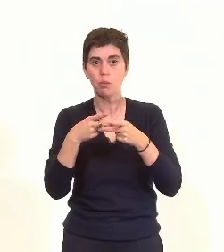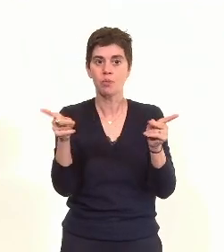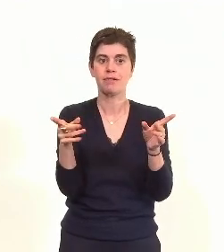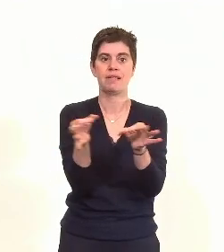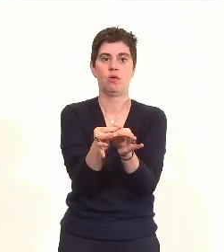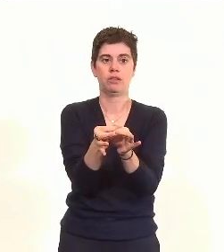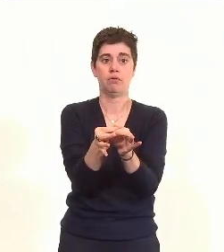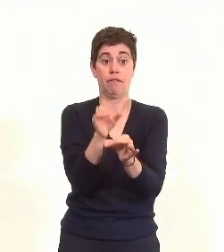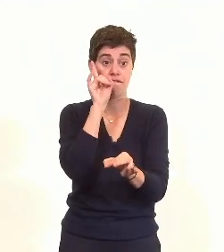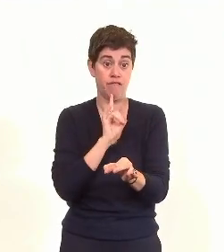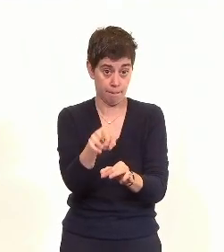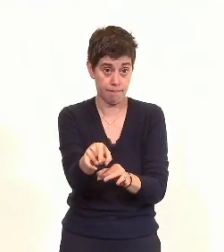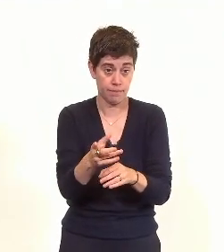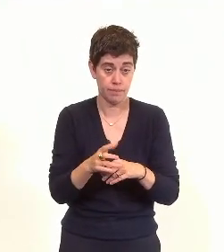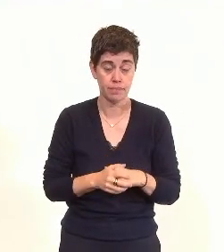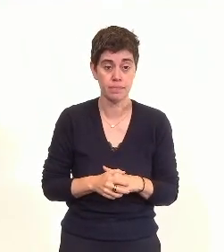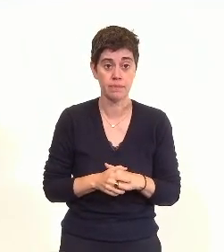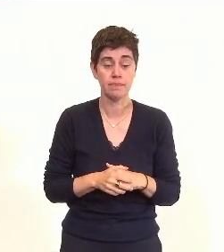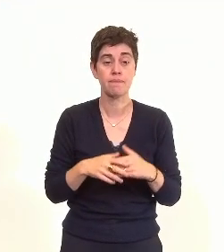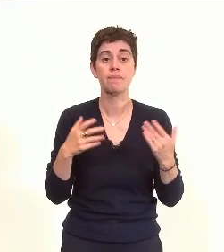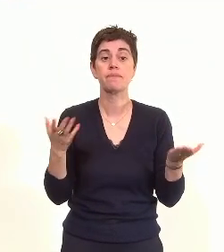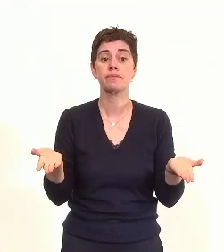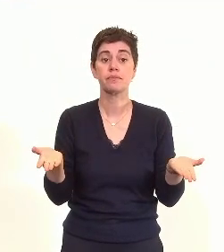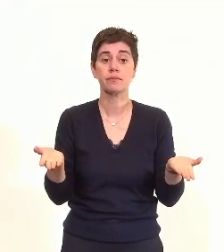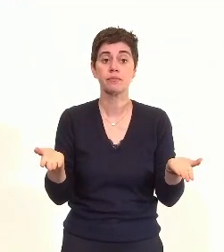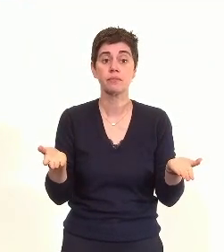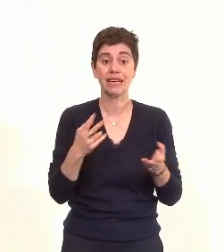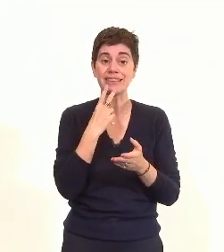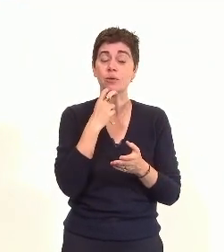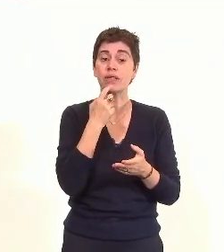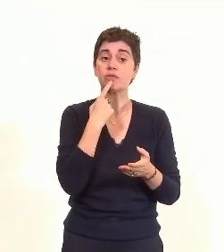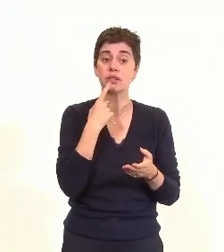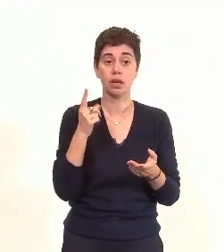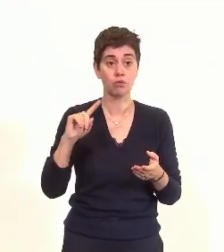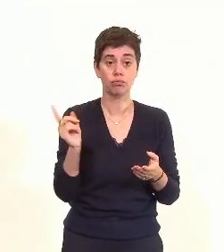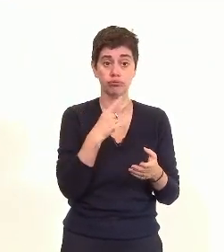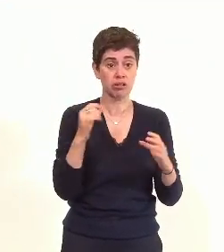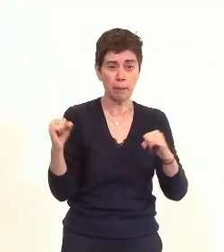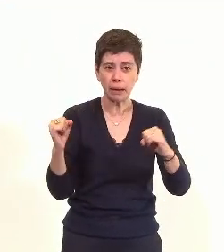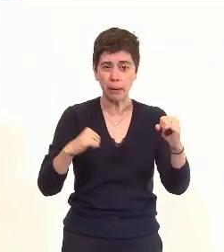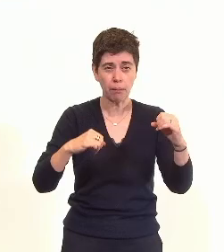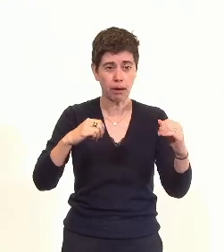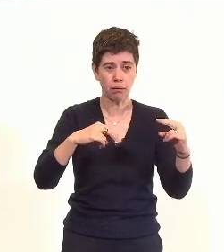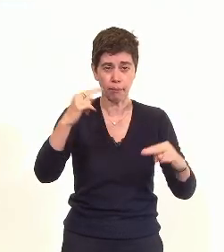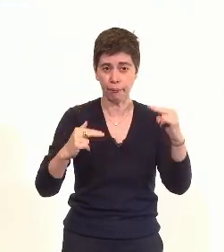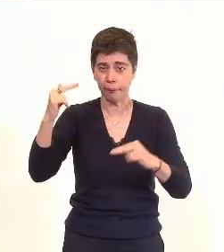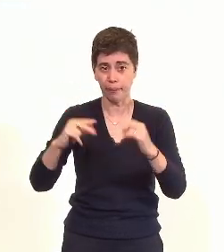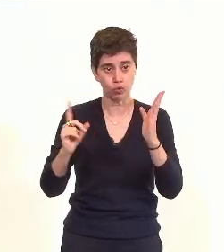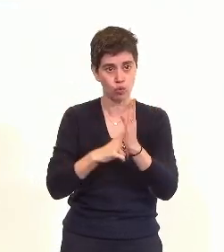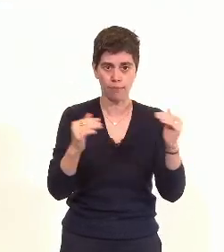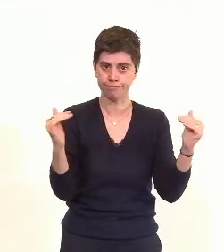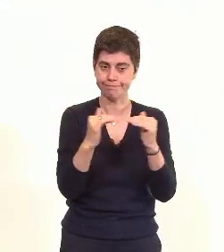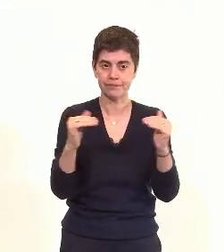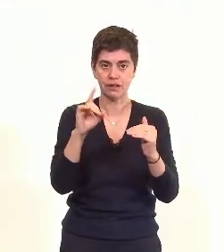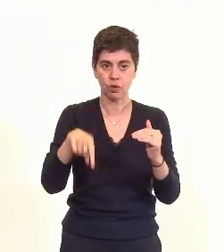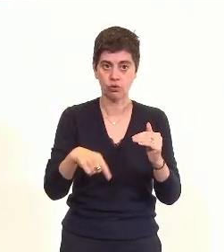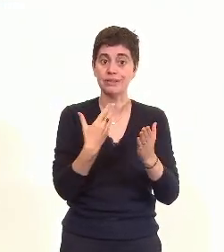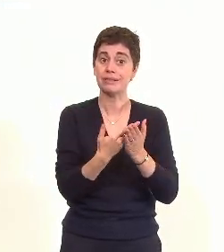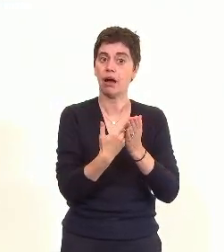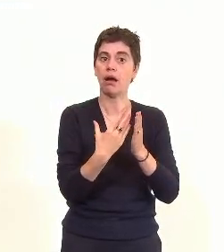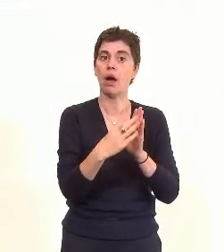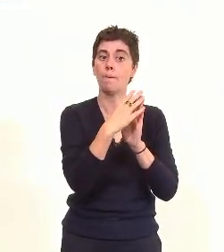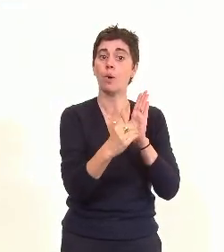aux femmes. Être citoyen, c'est aussi posséder les mêmes droits, quelles que soient les capacités de la personne. Ce second modèle de la citoyenneté,